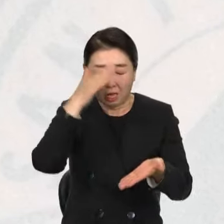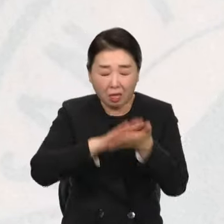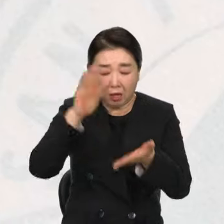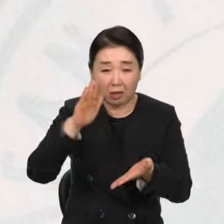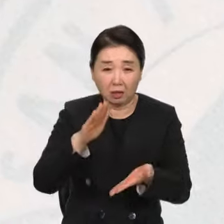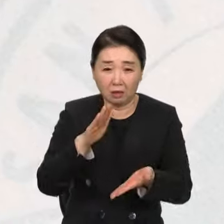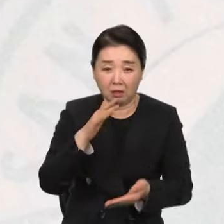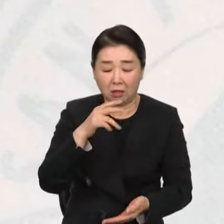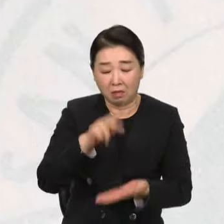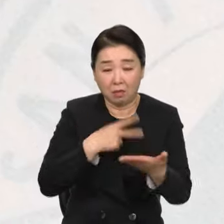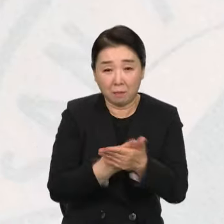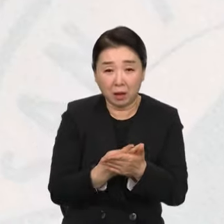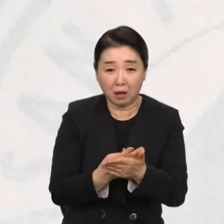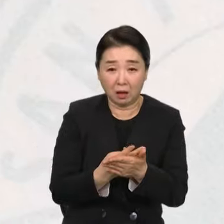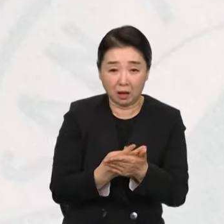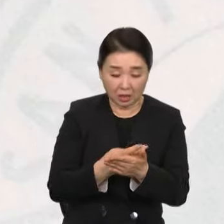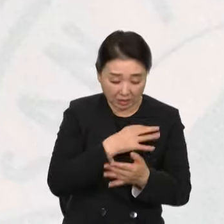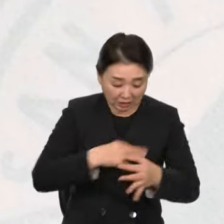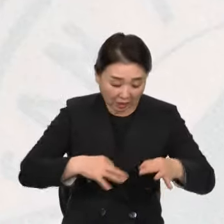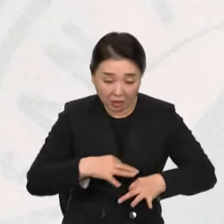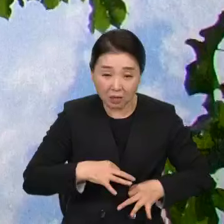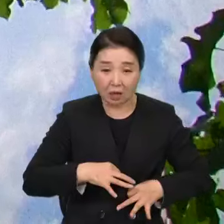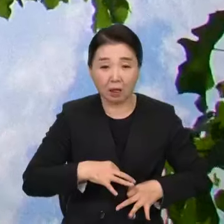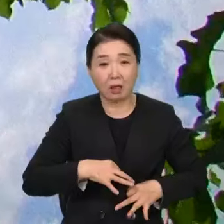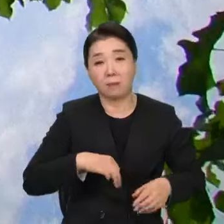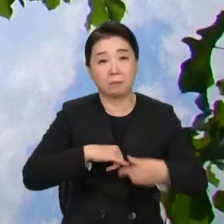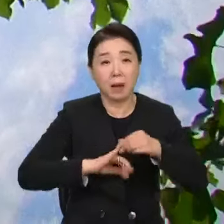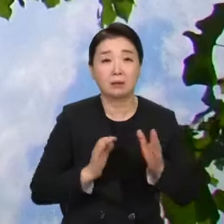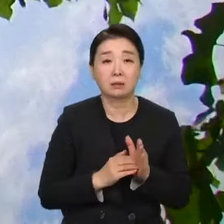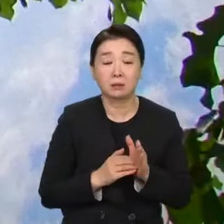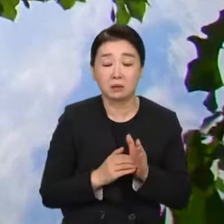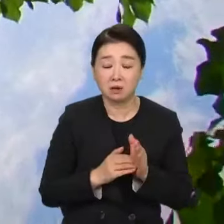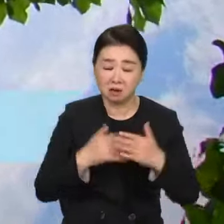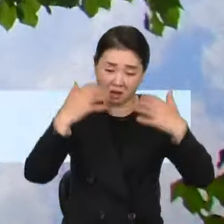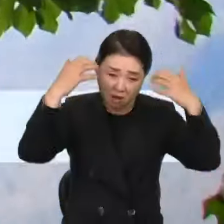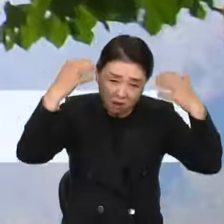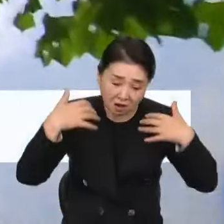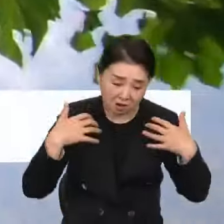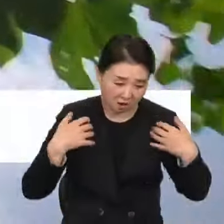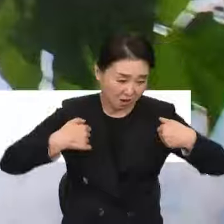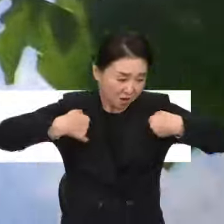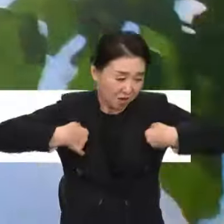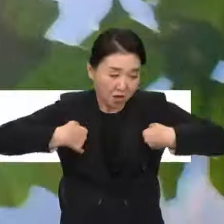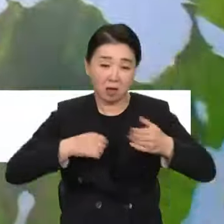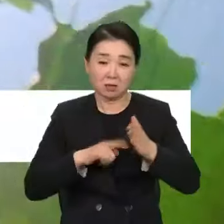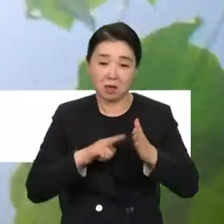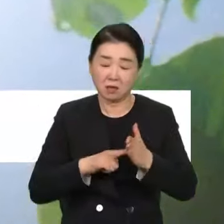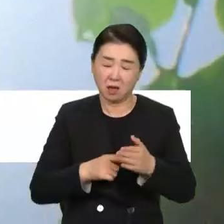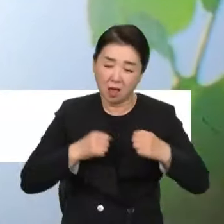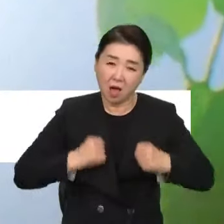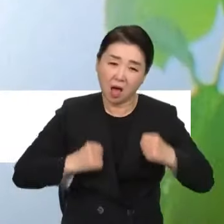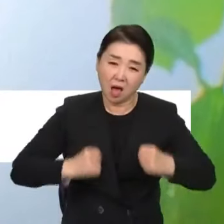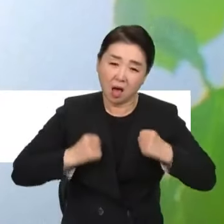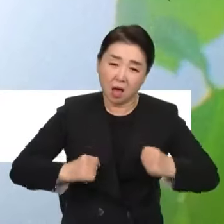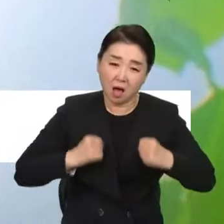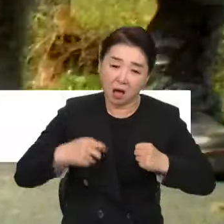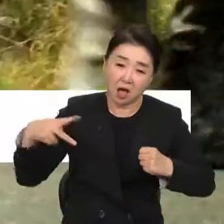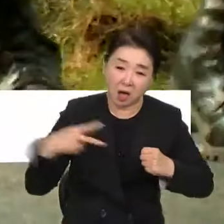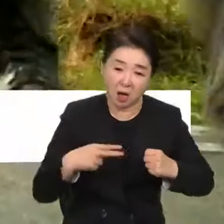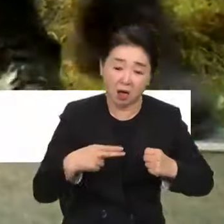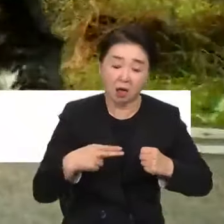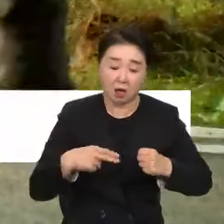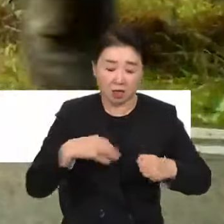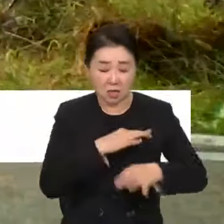장기 부전이 사망 원인으로 나와 있습니다. 무더위 속에서 완전 군장을 한 채 선착순 구보를 하다 장기의